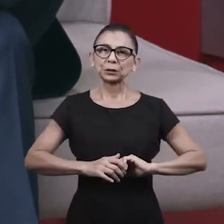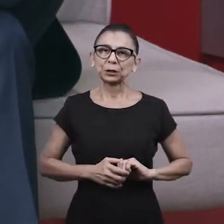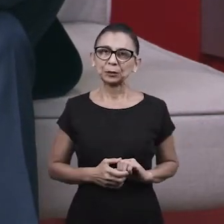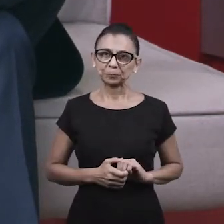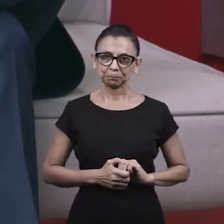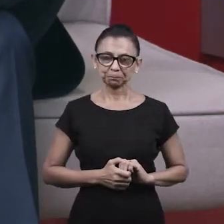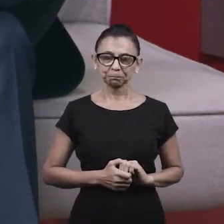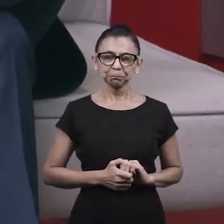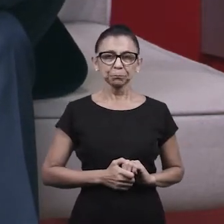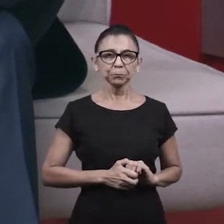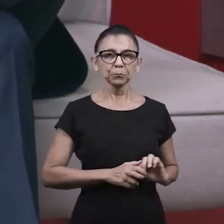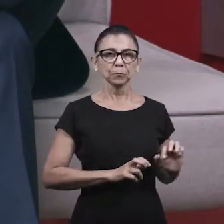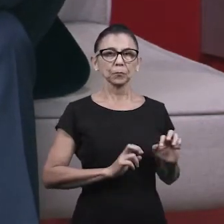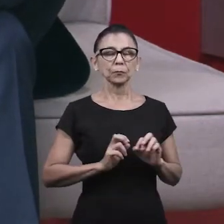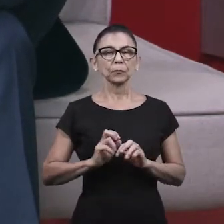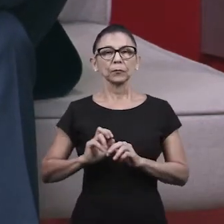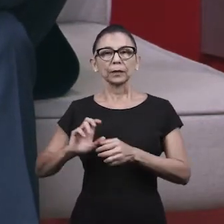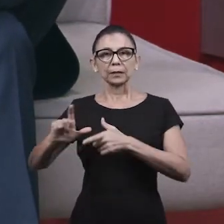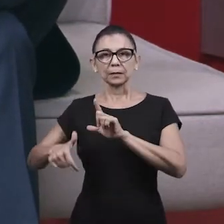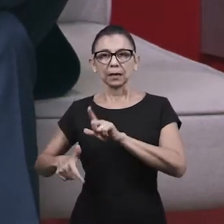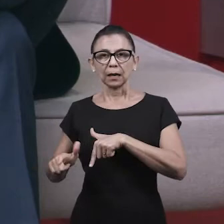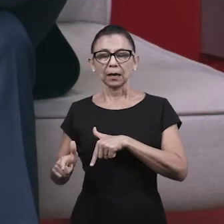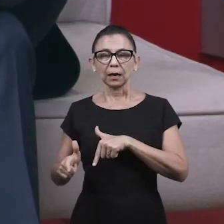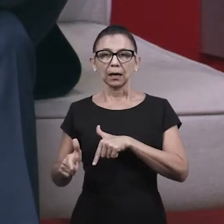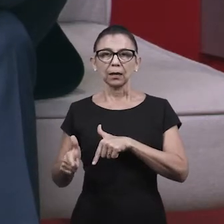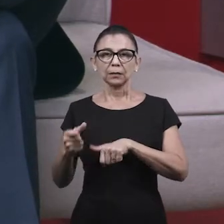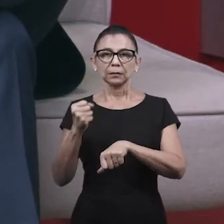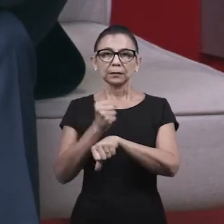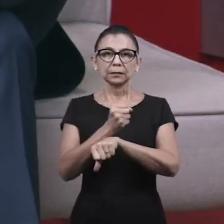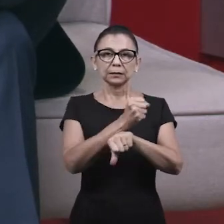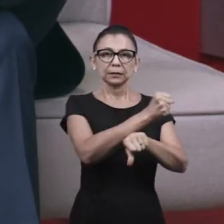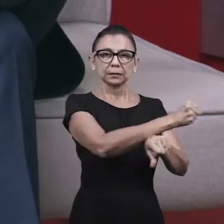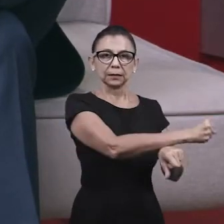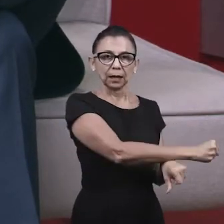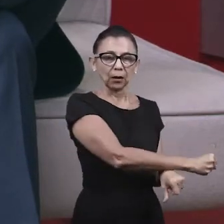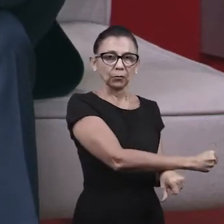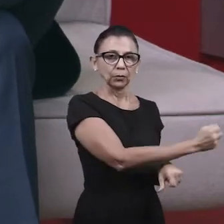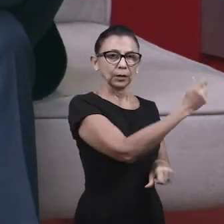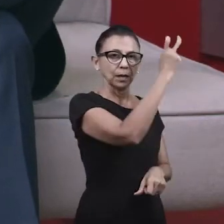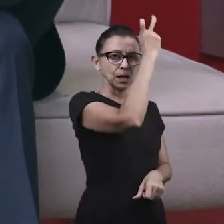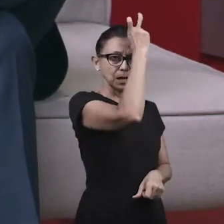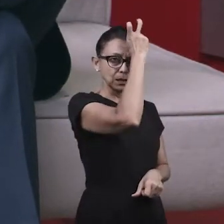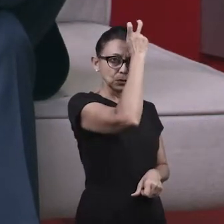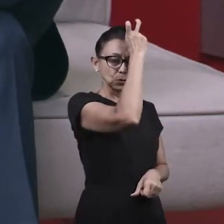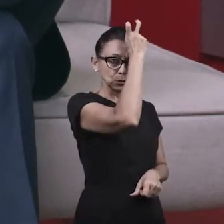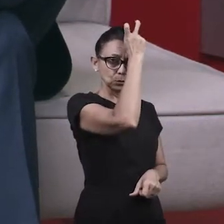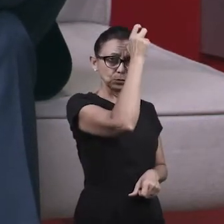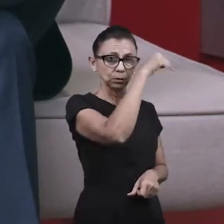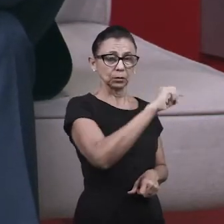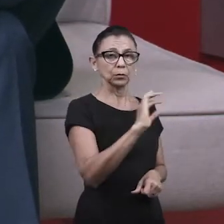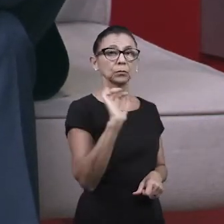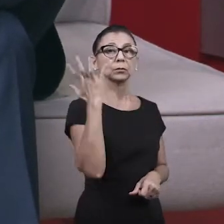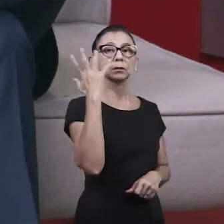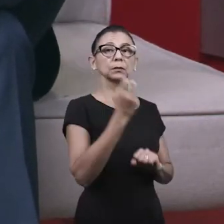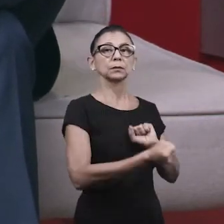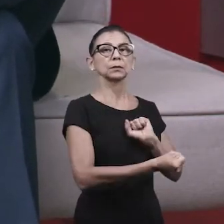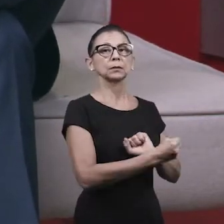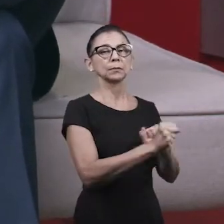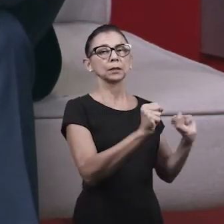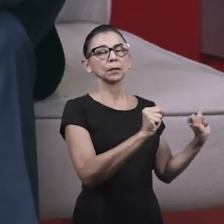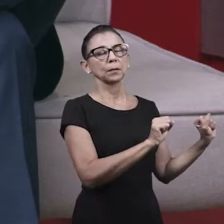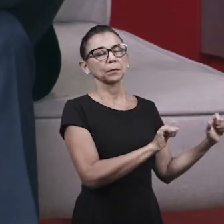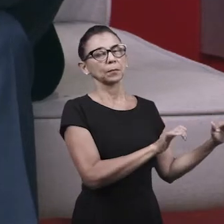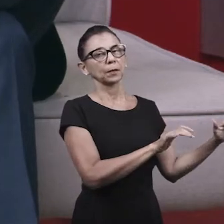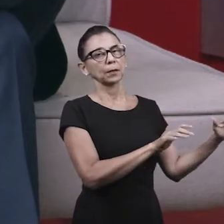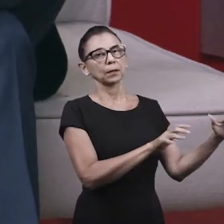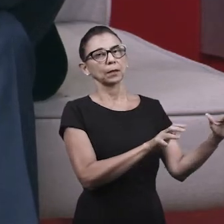siècles en arrière, la délivrance d'une vie d'esclavage en Égypte vers